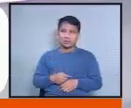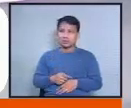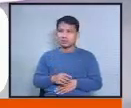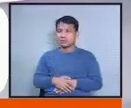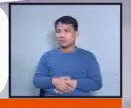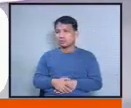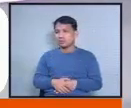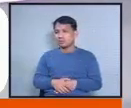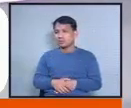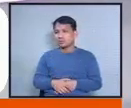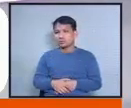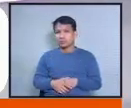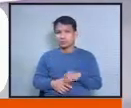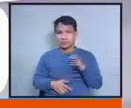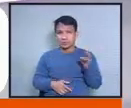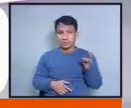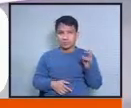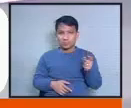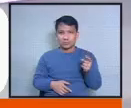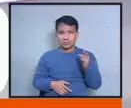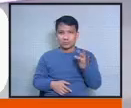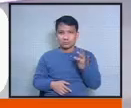176. Ganun po. Ba't kayo pumayag?